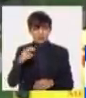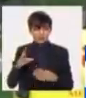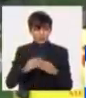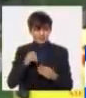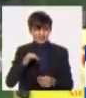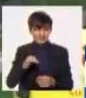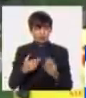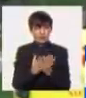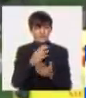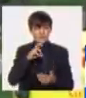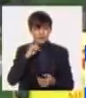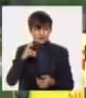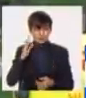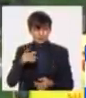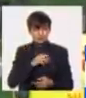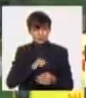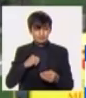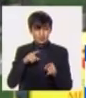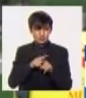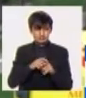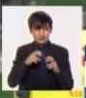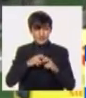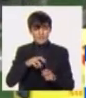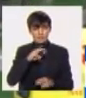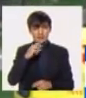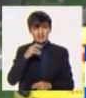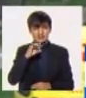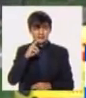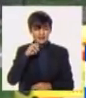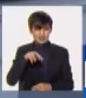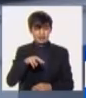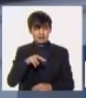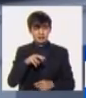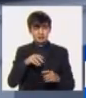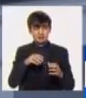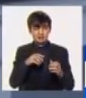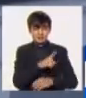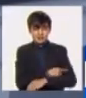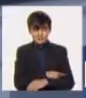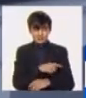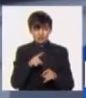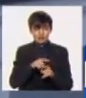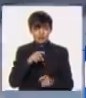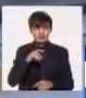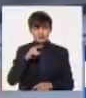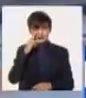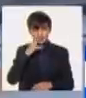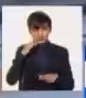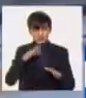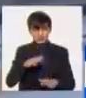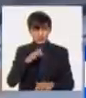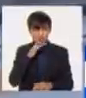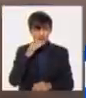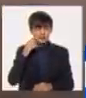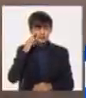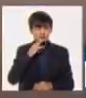на базе вновь открывшейся лаборатории компании Medical Partners Корея-Казахстан. В процессе задействованы мобильные центры тестирования,